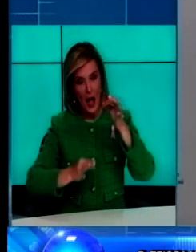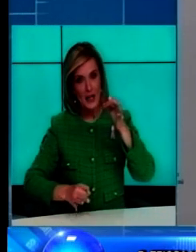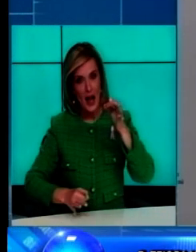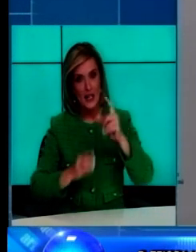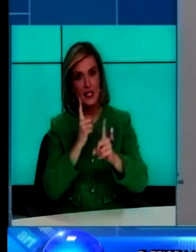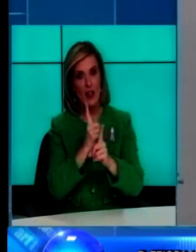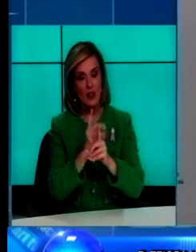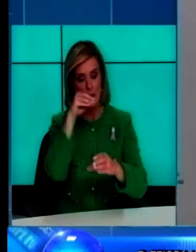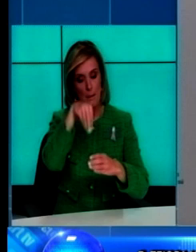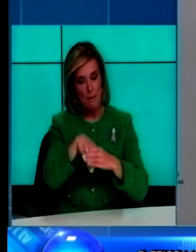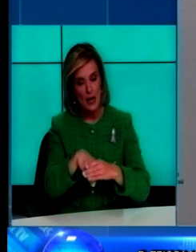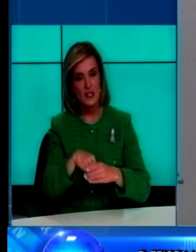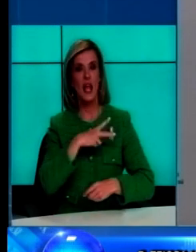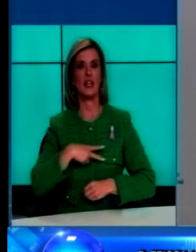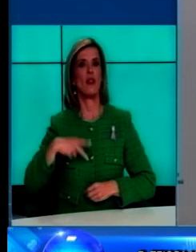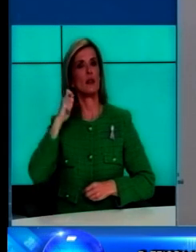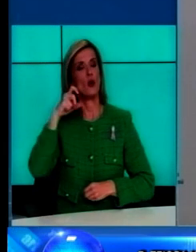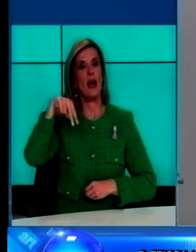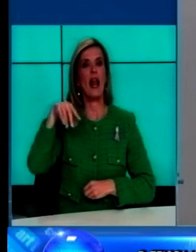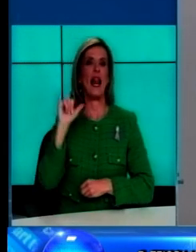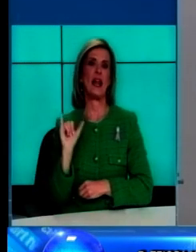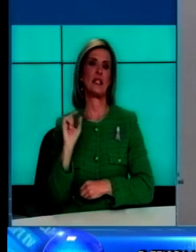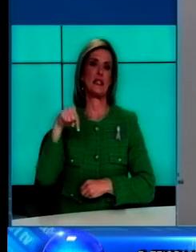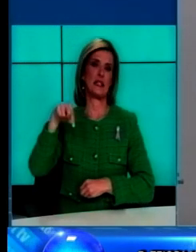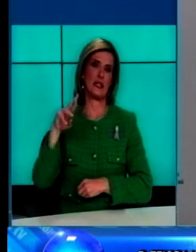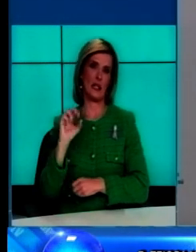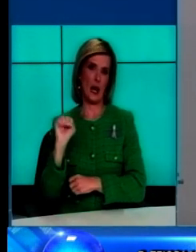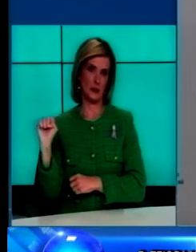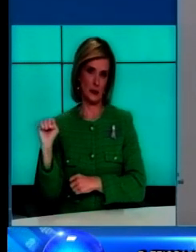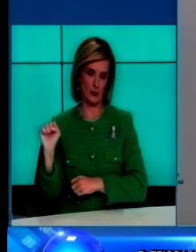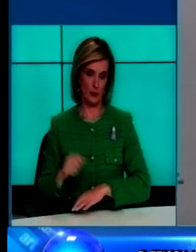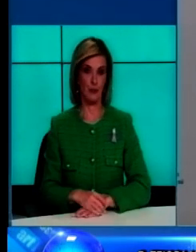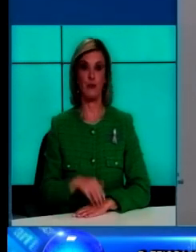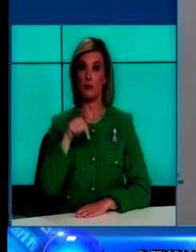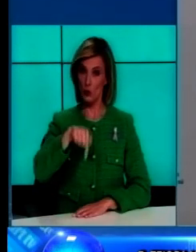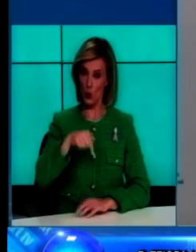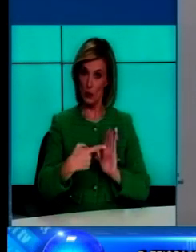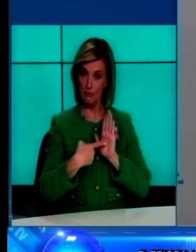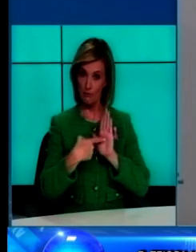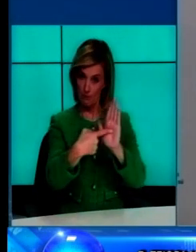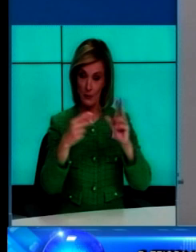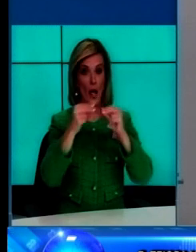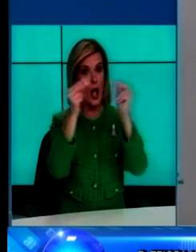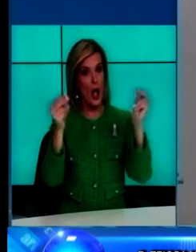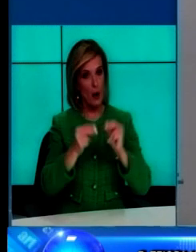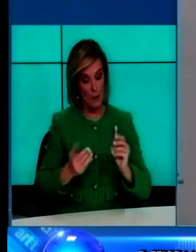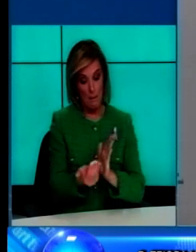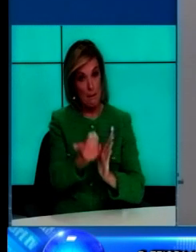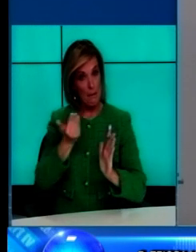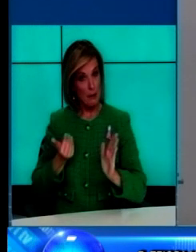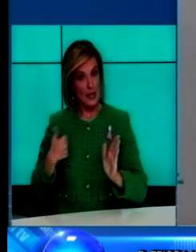κ. Τσιόδρας ανέφερε επίσης ότι αν είχαν εμβολιαστεί το 95% του πληθυσμού έως τα μέσα Ιουλίου, οι θάνατοι στην Ελλάδα θα